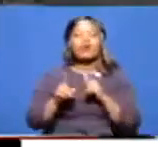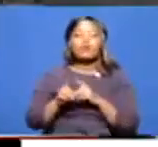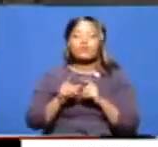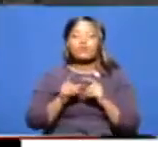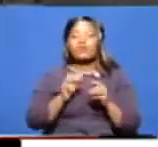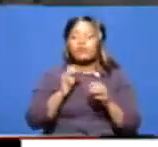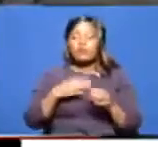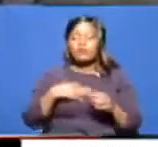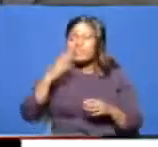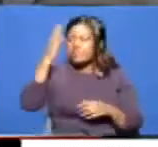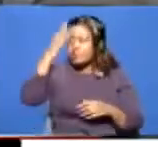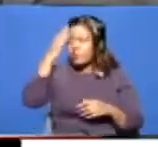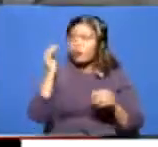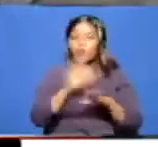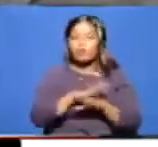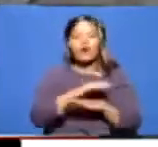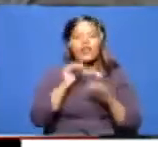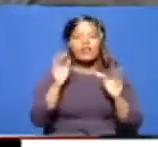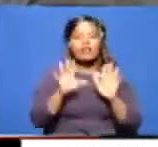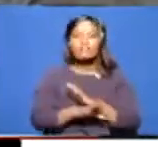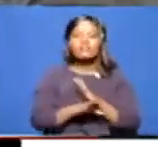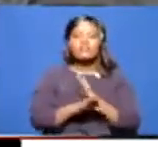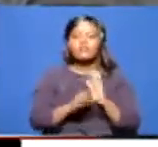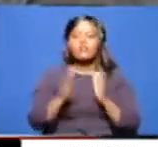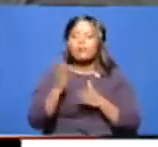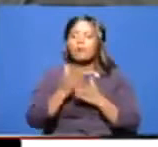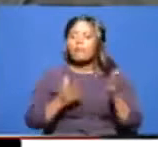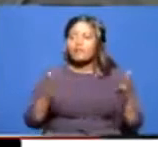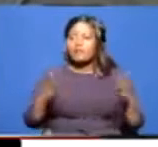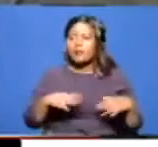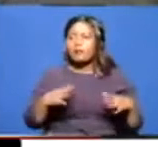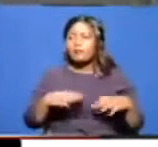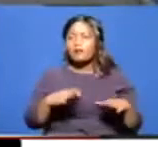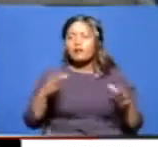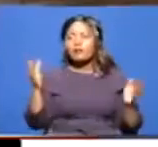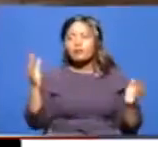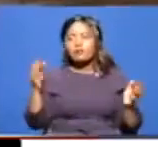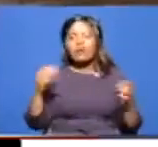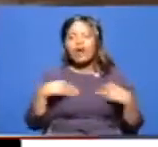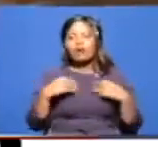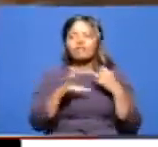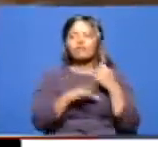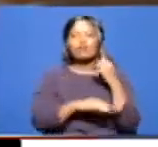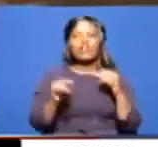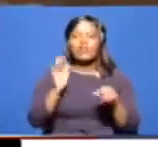Unaona wanapokuja hapa na magunia ya pesa.